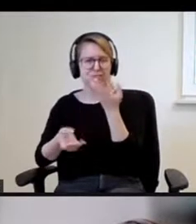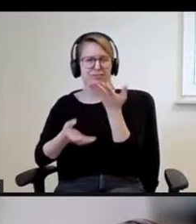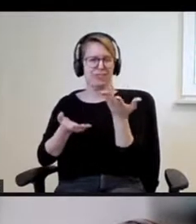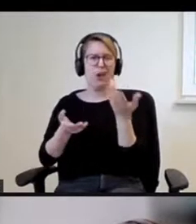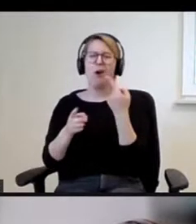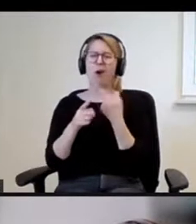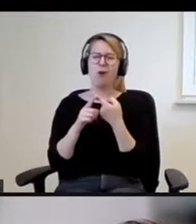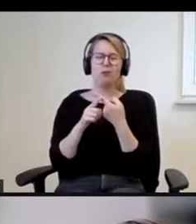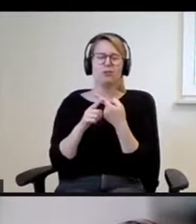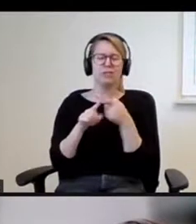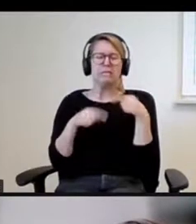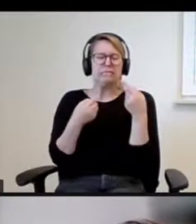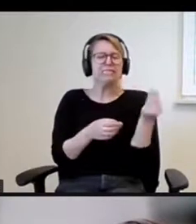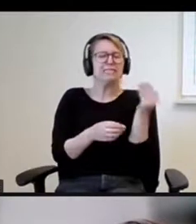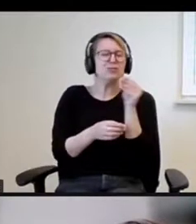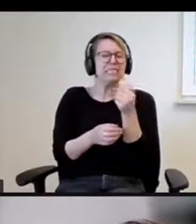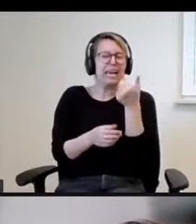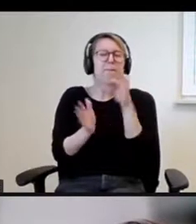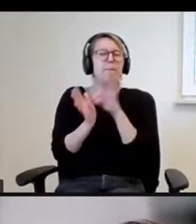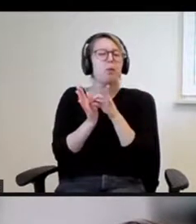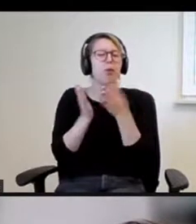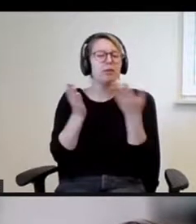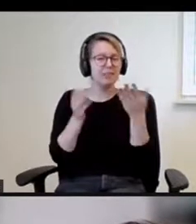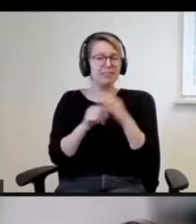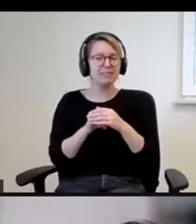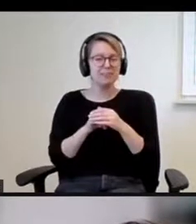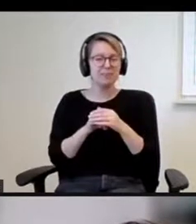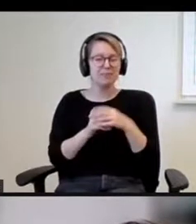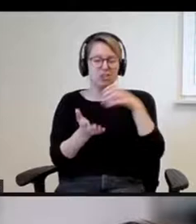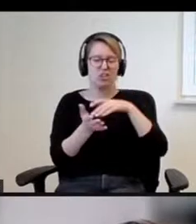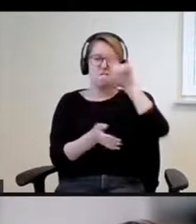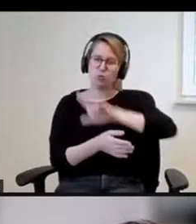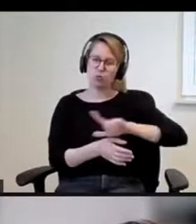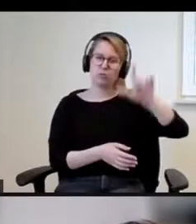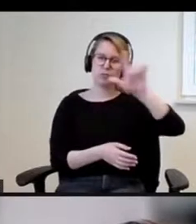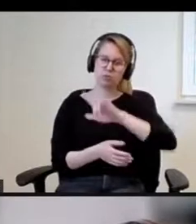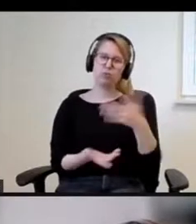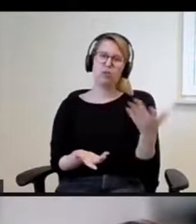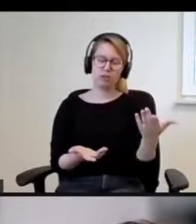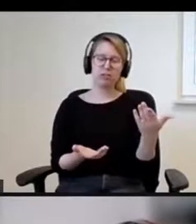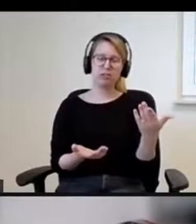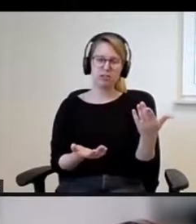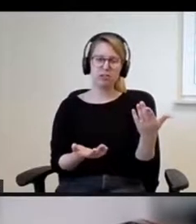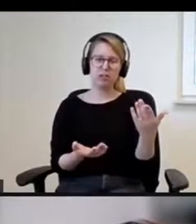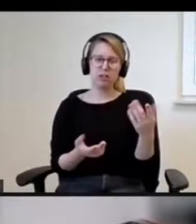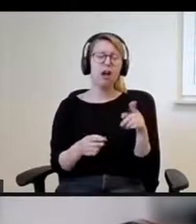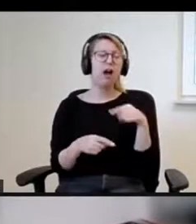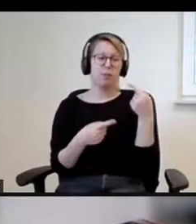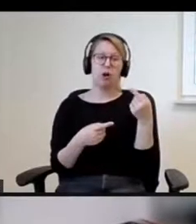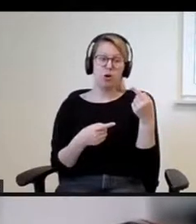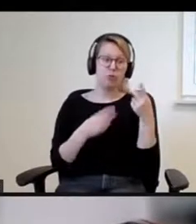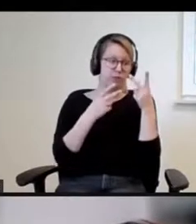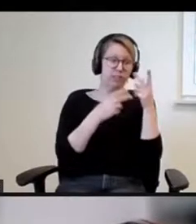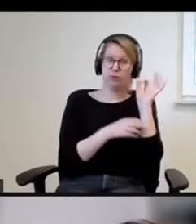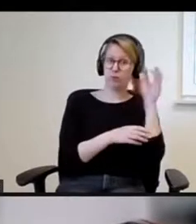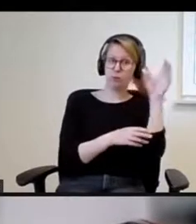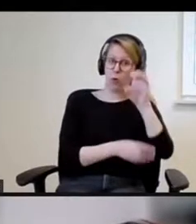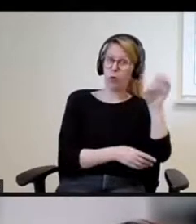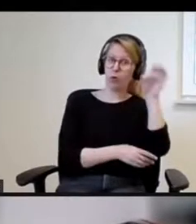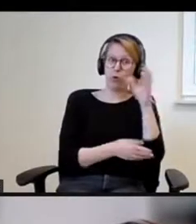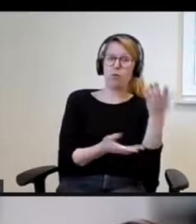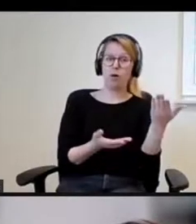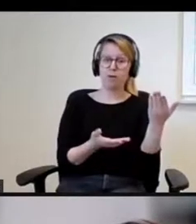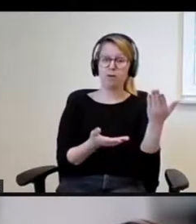Luxembourg, mais aussi au niveau de l'Europe, je crois que ce qui est important, c'est aussi le soutien